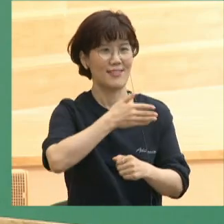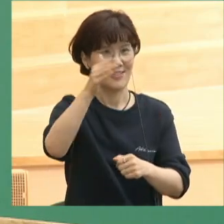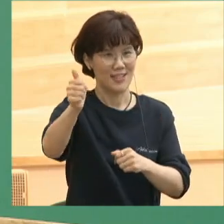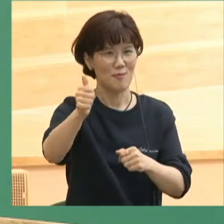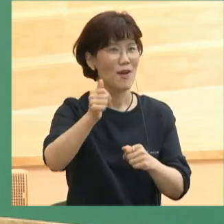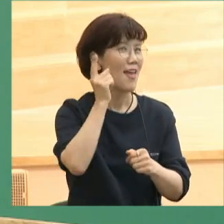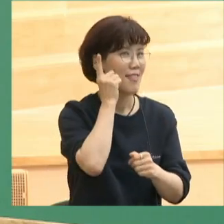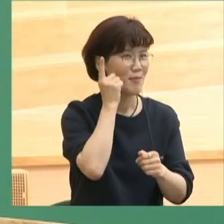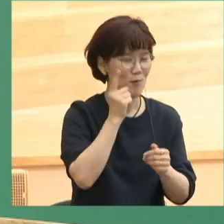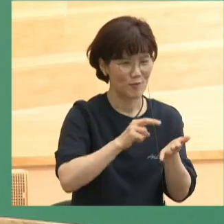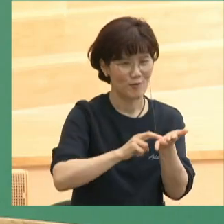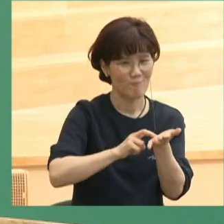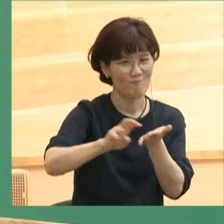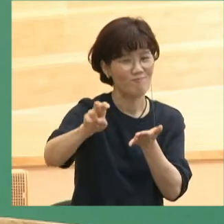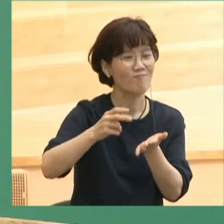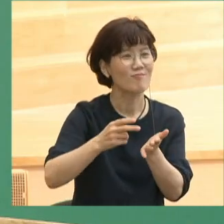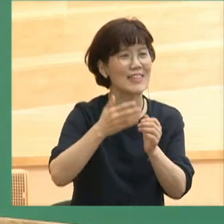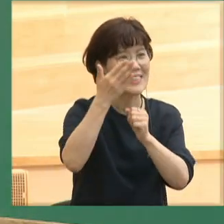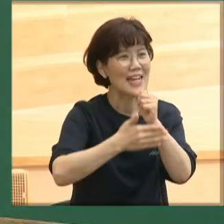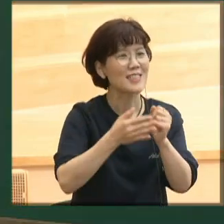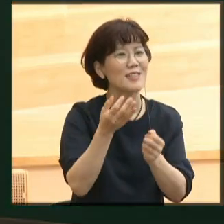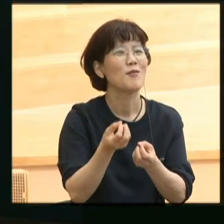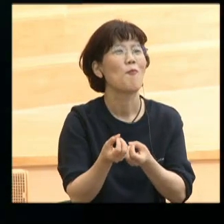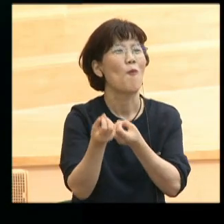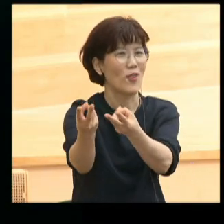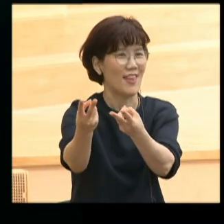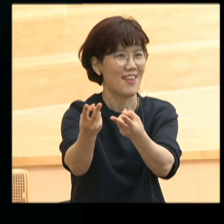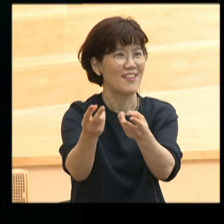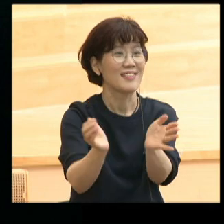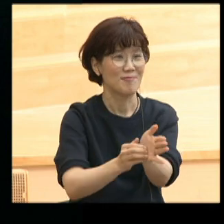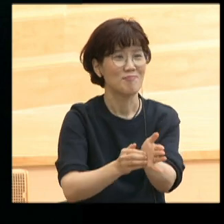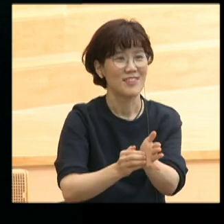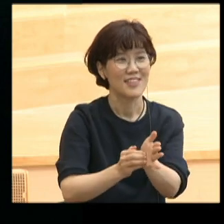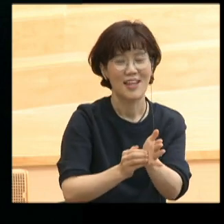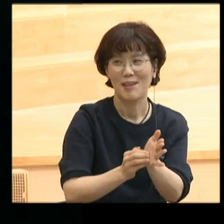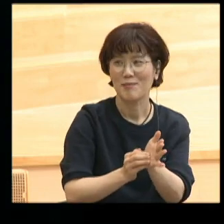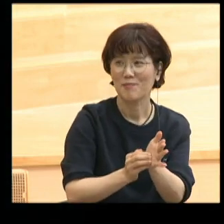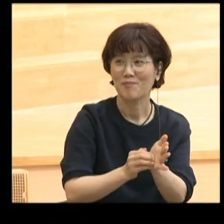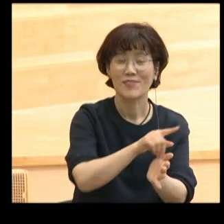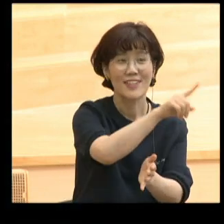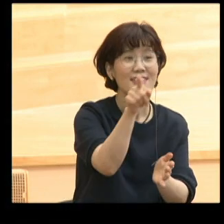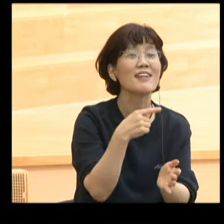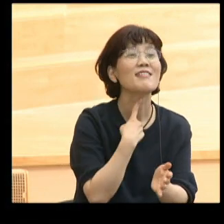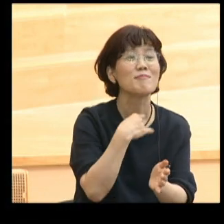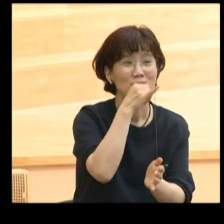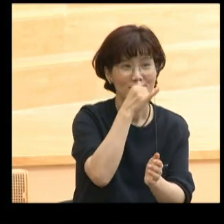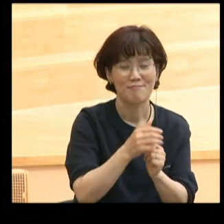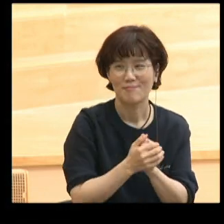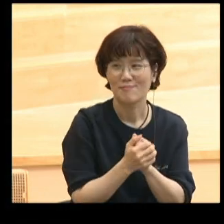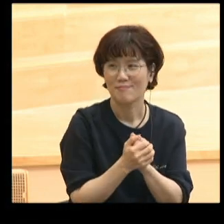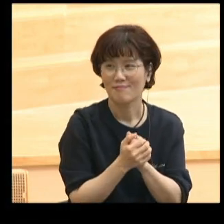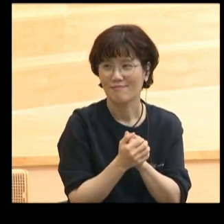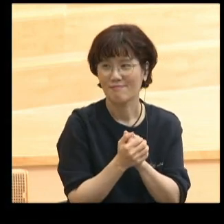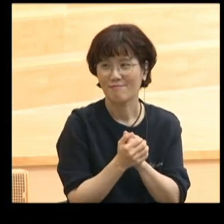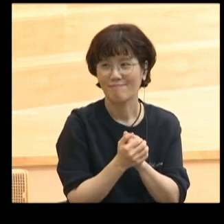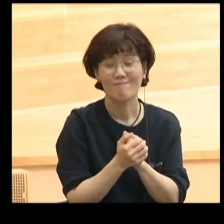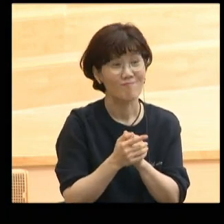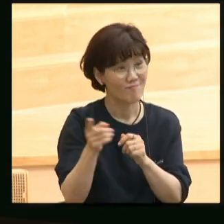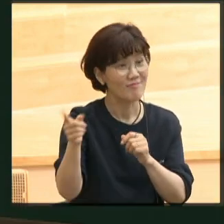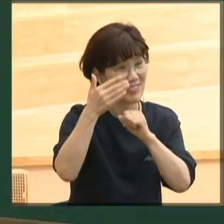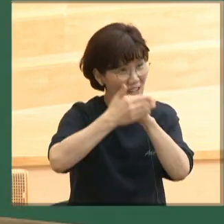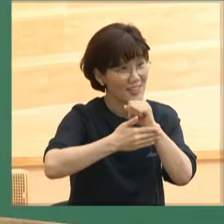핸드폰으로 보내드린 사진이 이런 사진을 보내드렸어요. 한번 보여주세요. 또 우리 다 한 거잖아요. 우리 그죠?